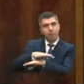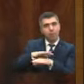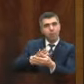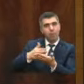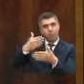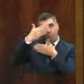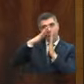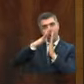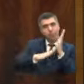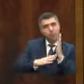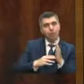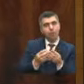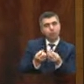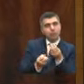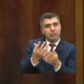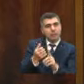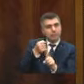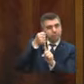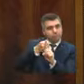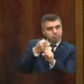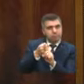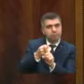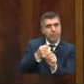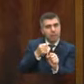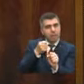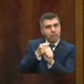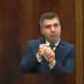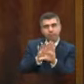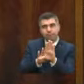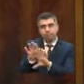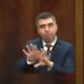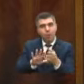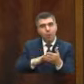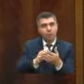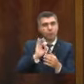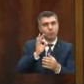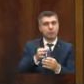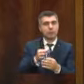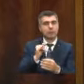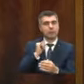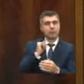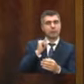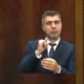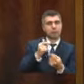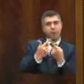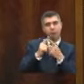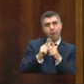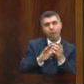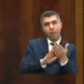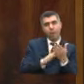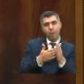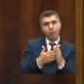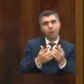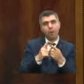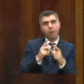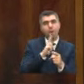ونفساً سياسياً وأدائياً جديداً ومتجدداً، وتسريعاً لأدائنا السياسي وتدبيرنا وعطائنا